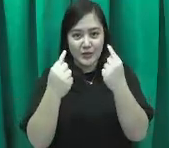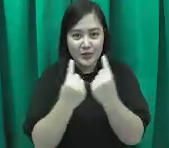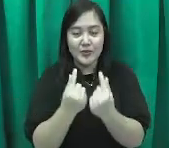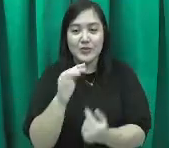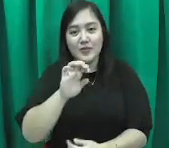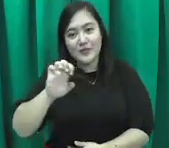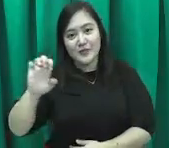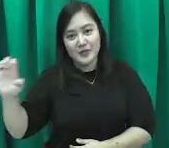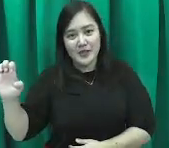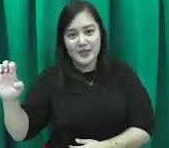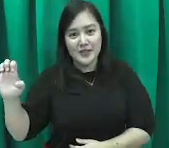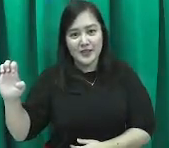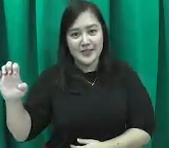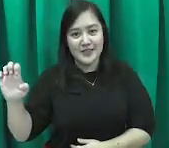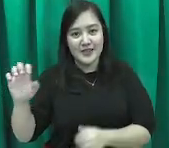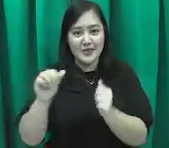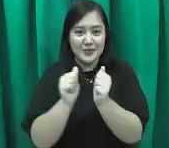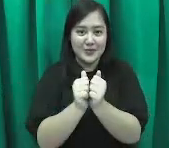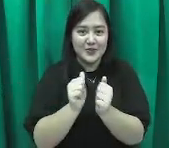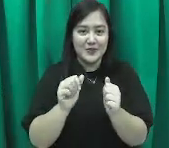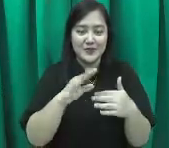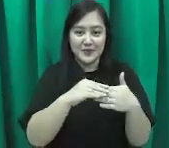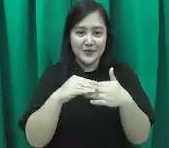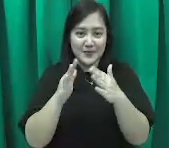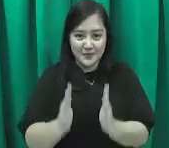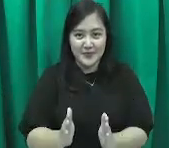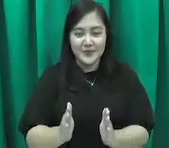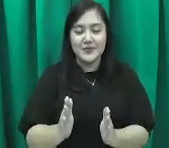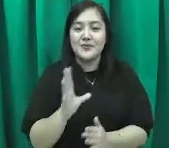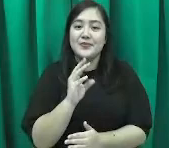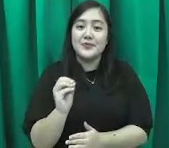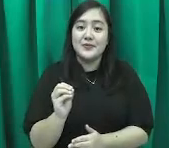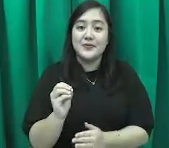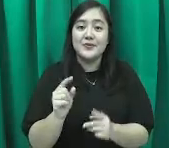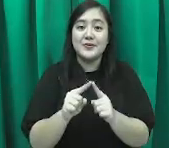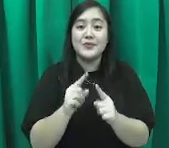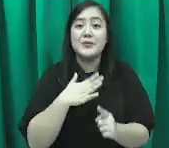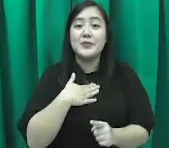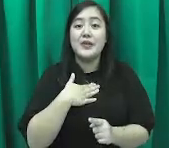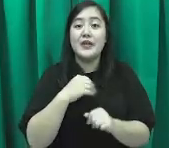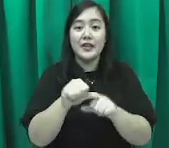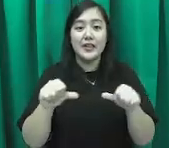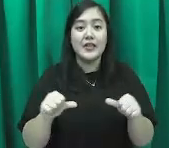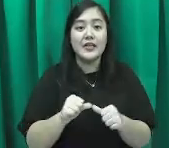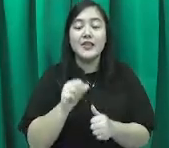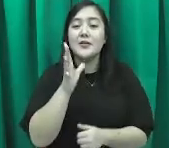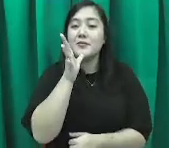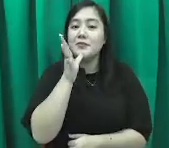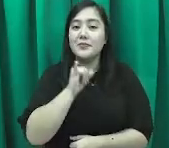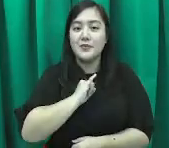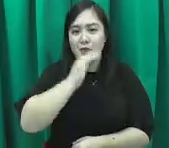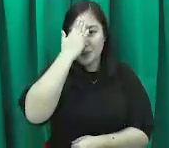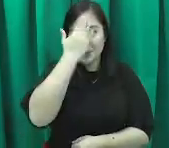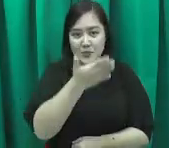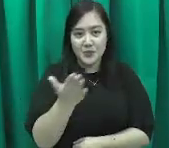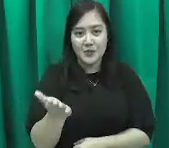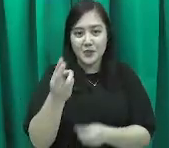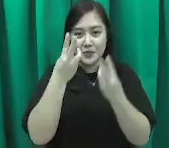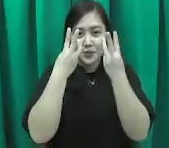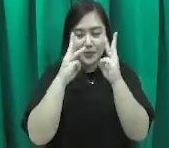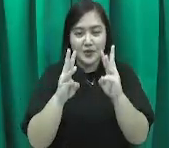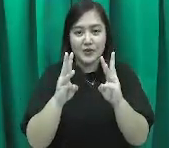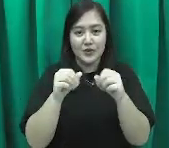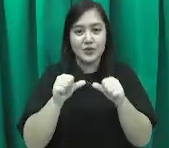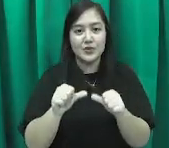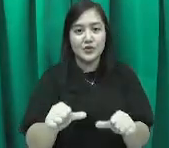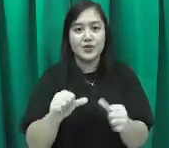si Sir Ponch, nag-iikot-ikot dyan. At doon sa aking mga mothers, hello, hello dyan. Alam ko nanonood po sila. So continue to pass